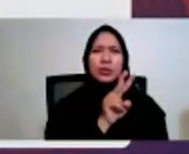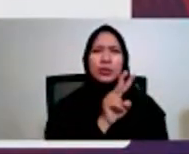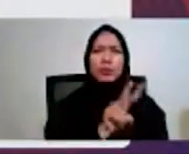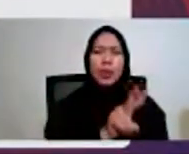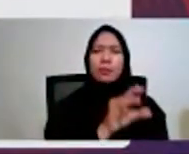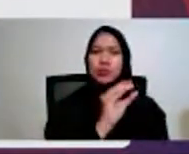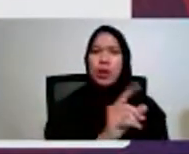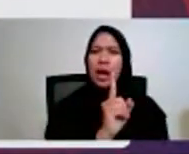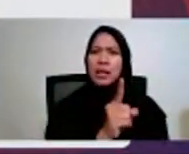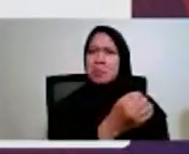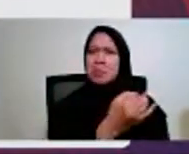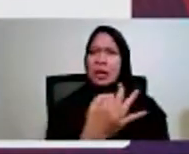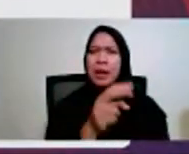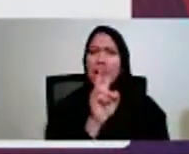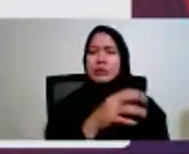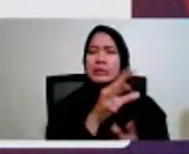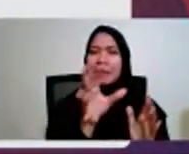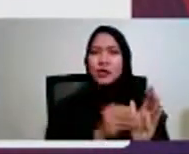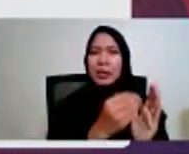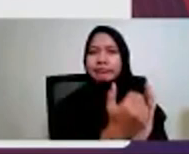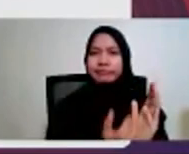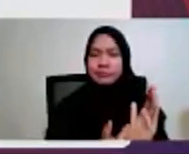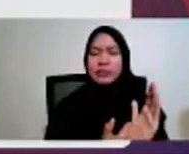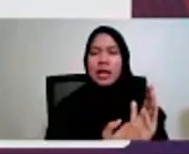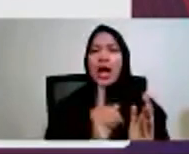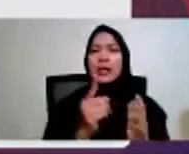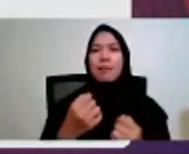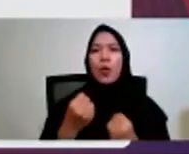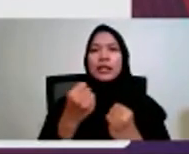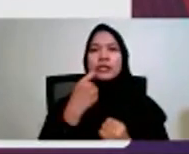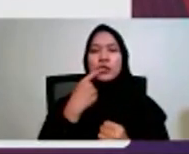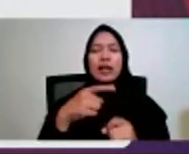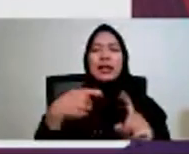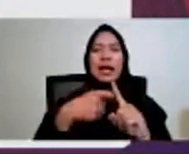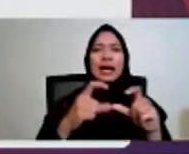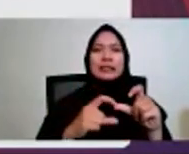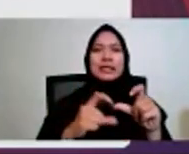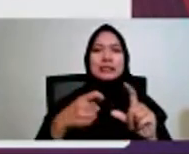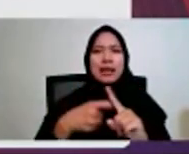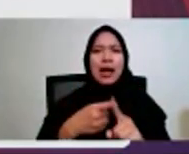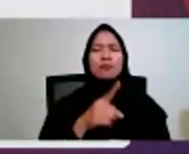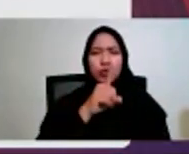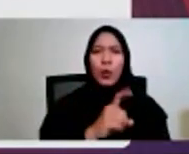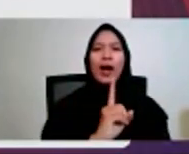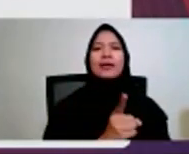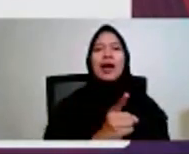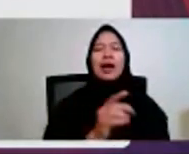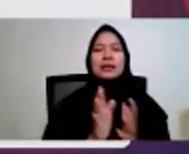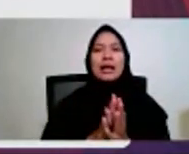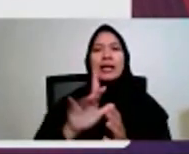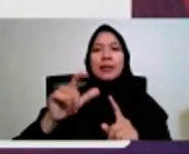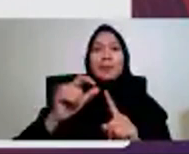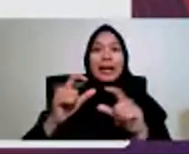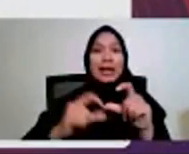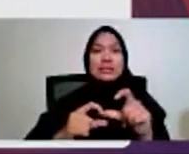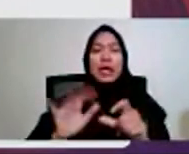beberapa yang memang perlu harus diatur card penguatan mengenai kssk itu perlu ada juga LPS yang